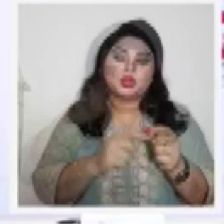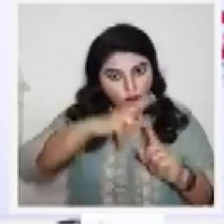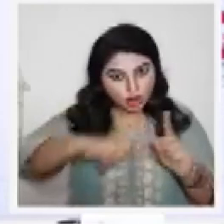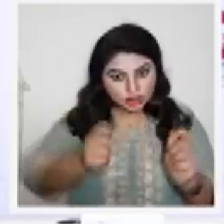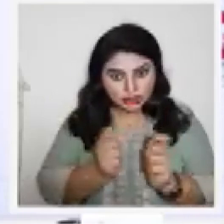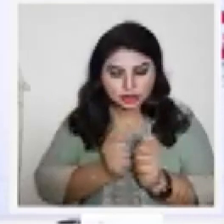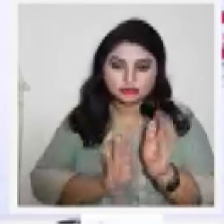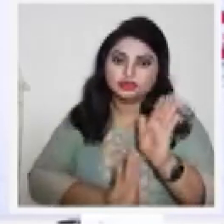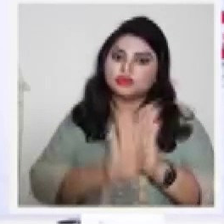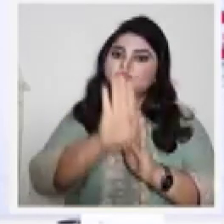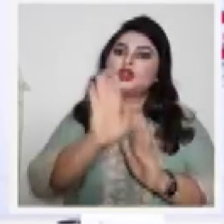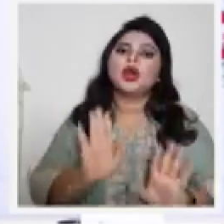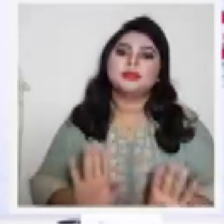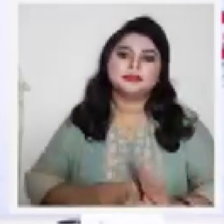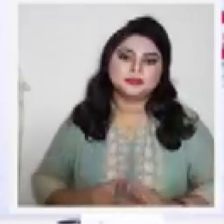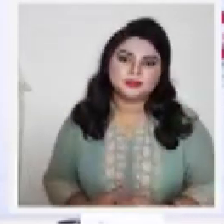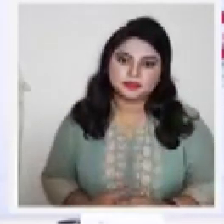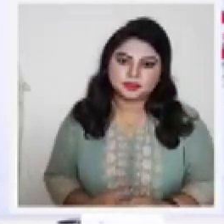করি।